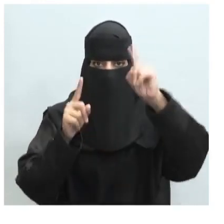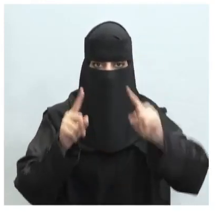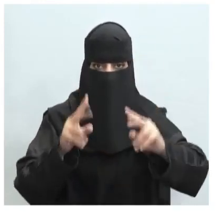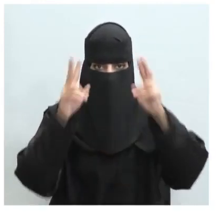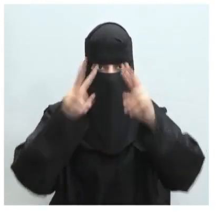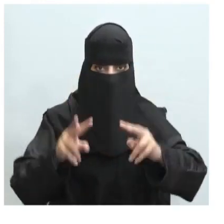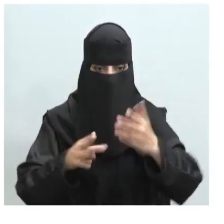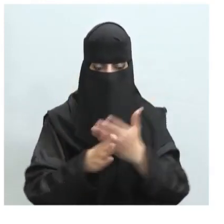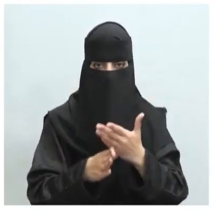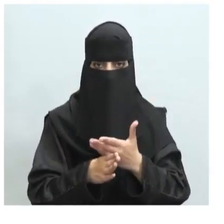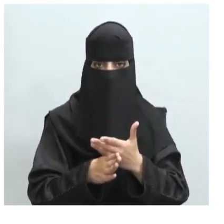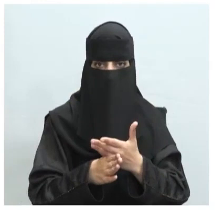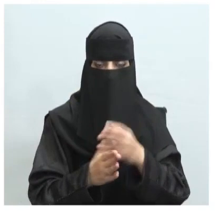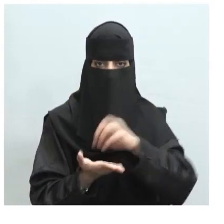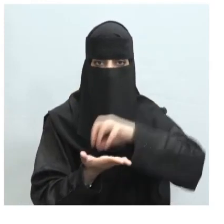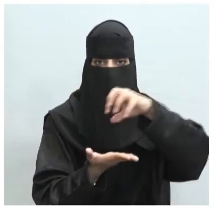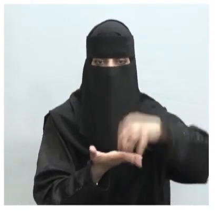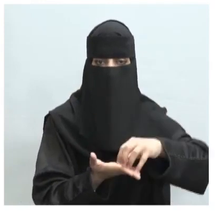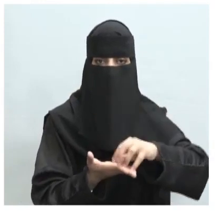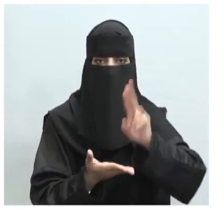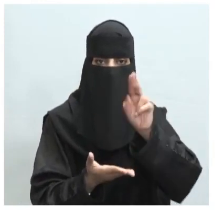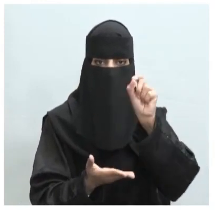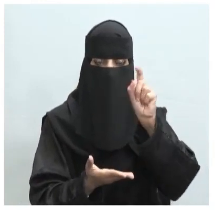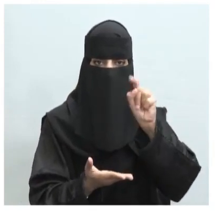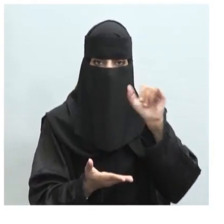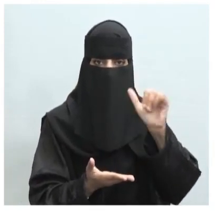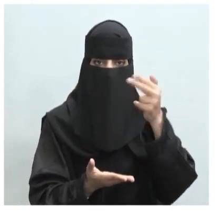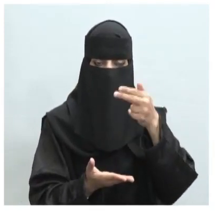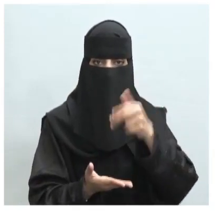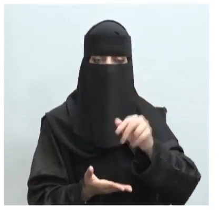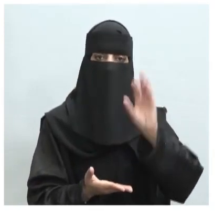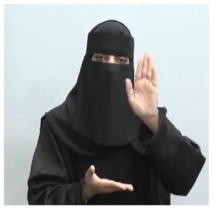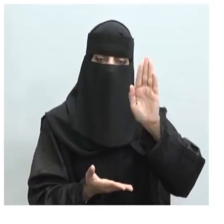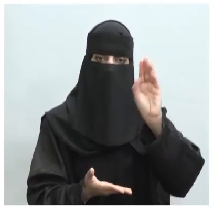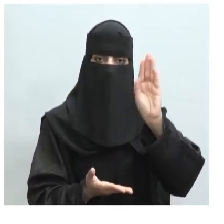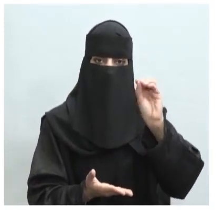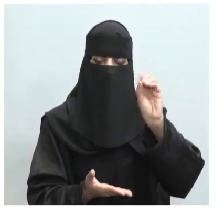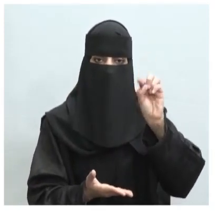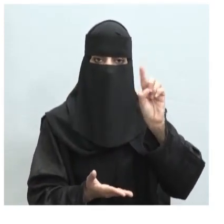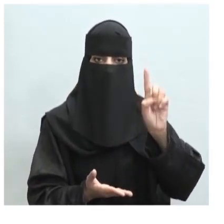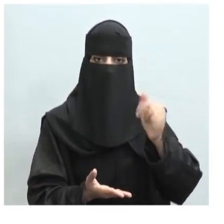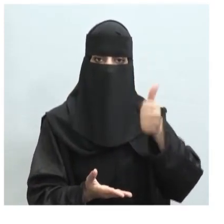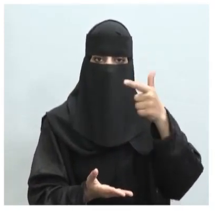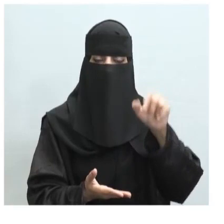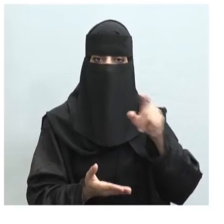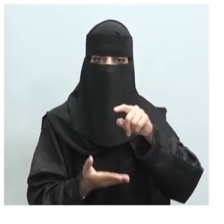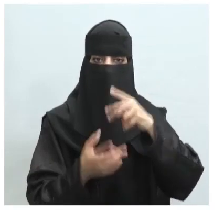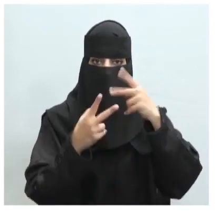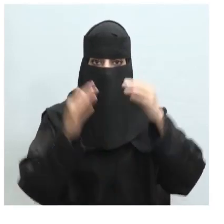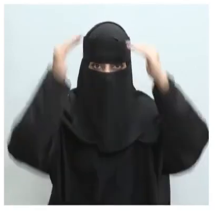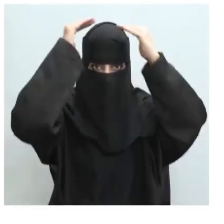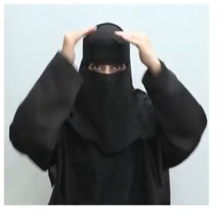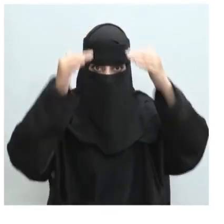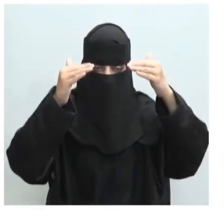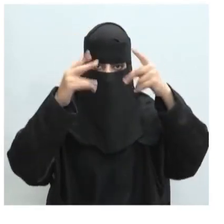بسبب عمليه التفريغ الكهربائي من السحاب حتى تصل الى الارض وعندما